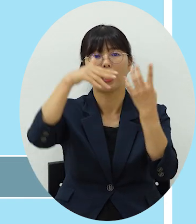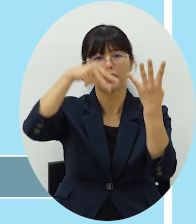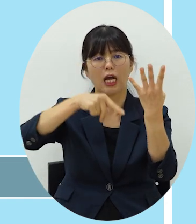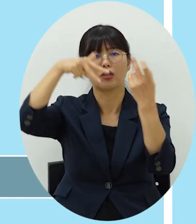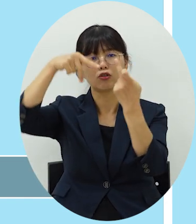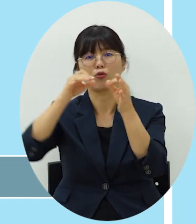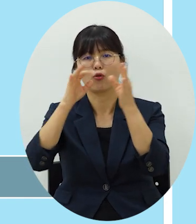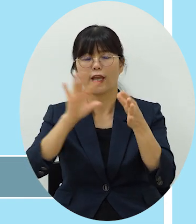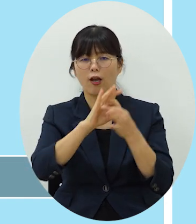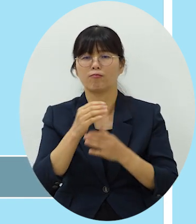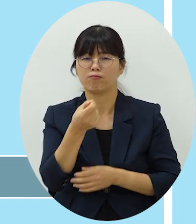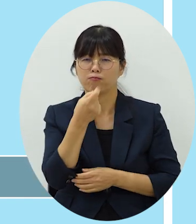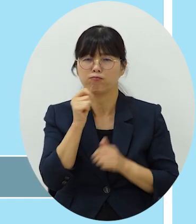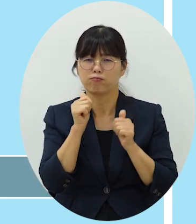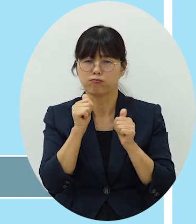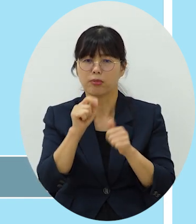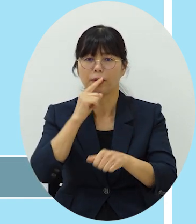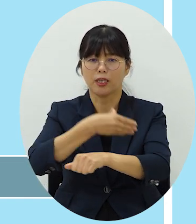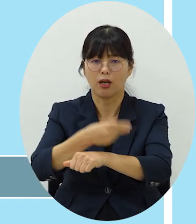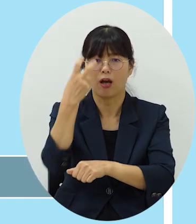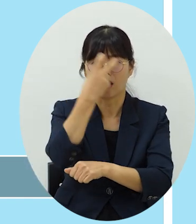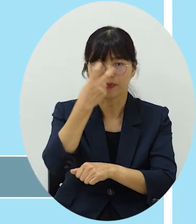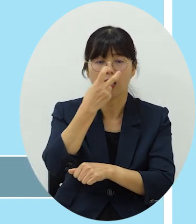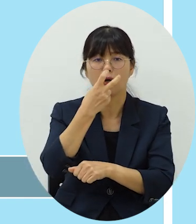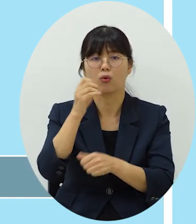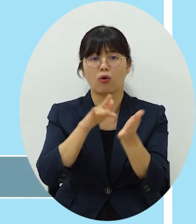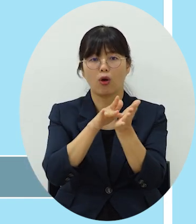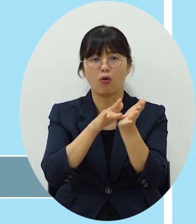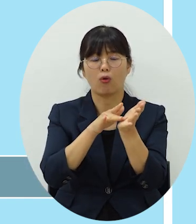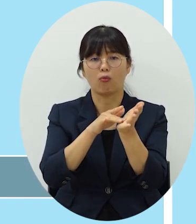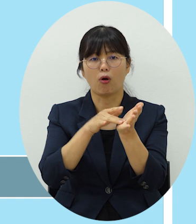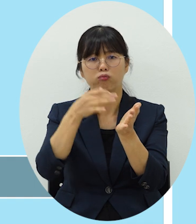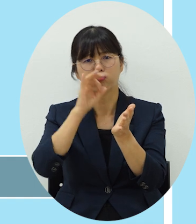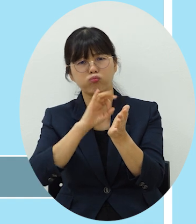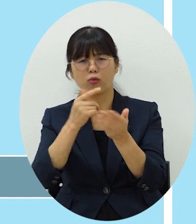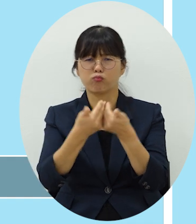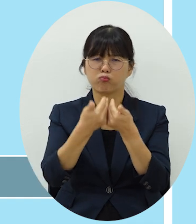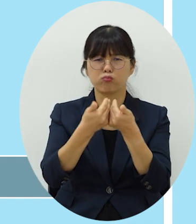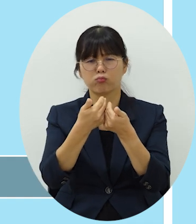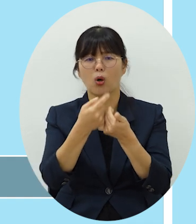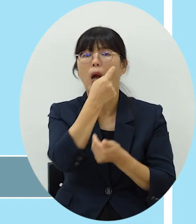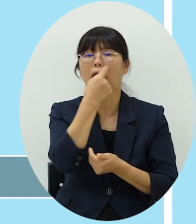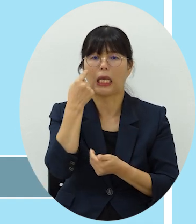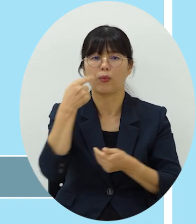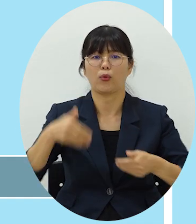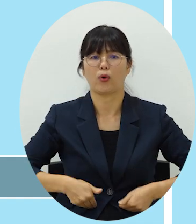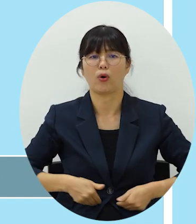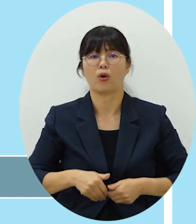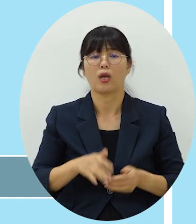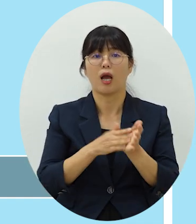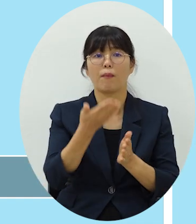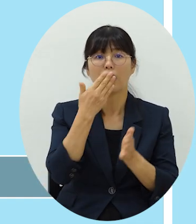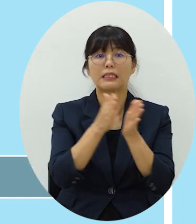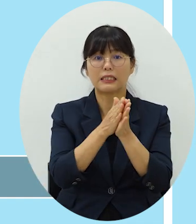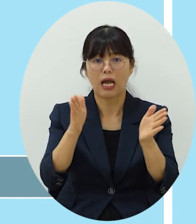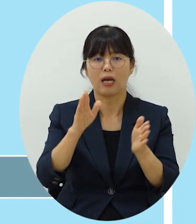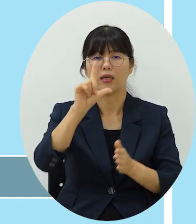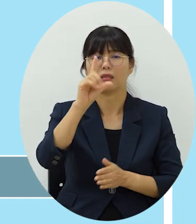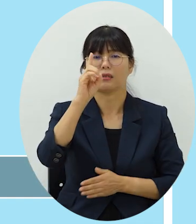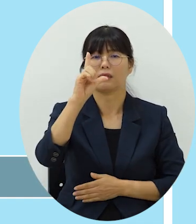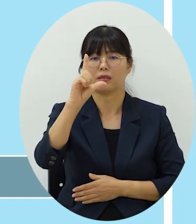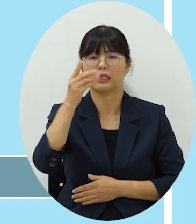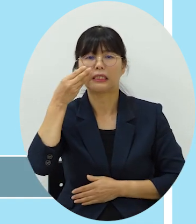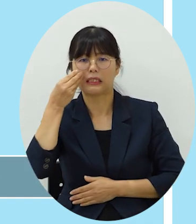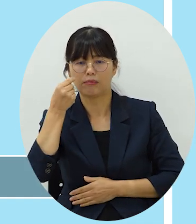복용 후 혈액 검사를 통해 시행하여 약물의 효과와 부작용 여부를 확인하도록 합니다. 약을 먹기 시작하면